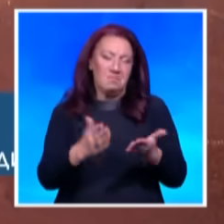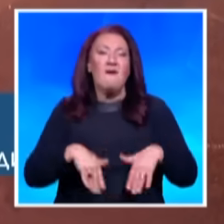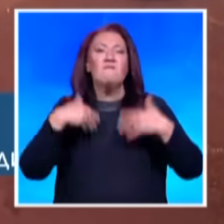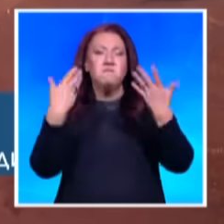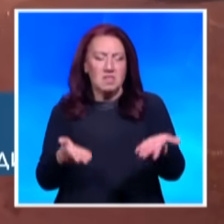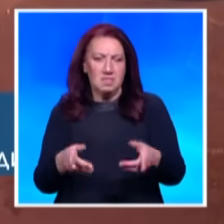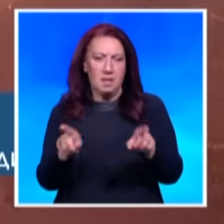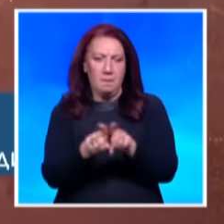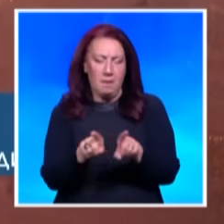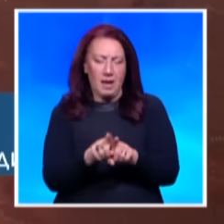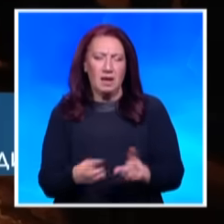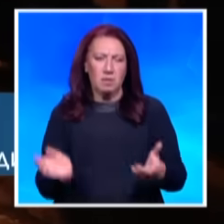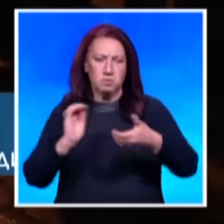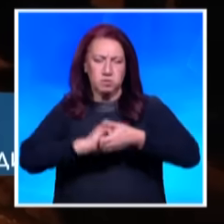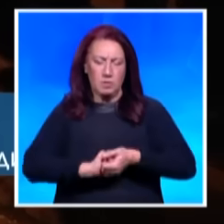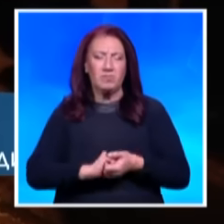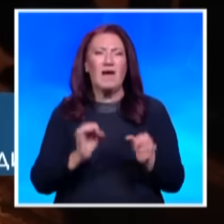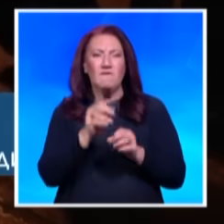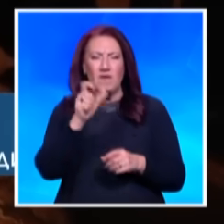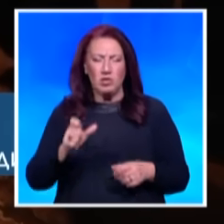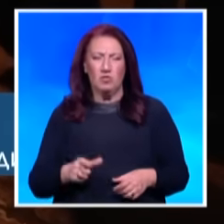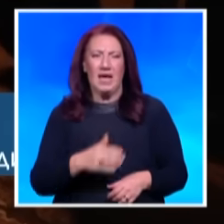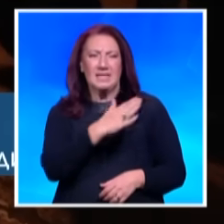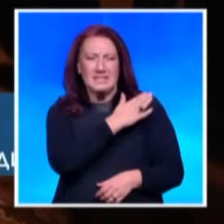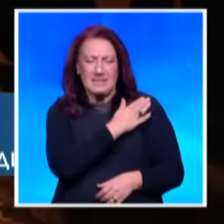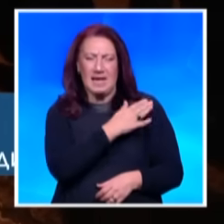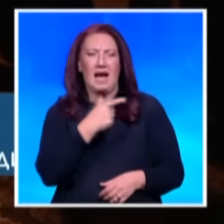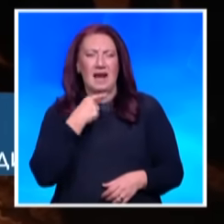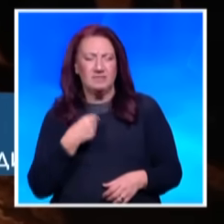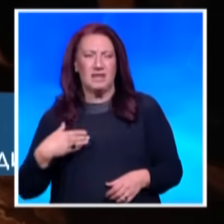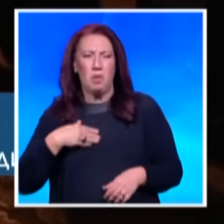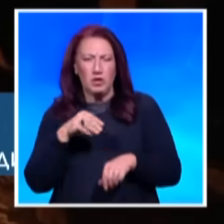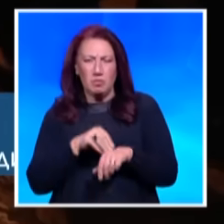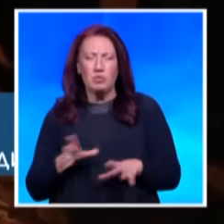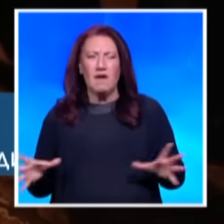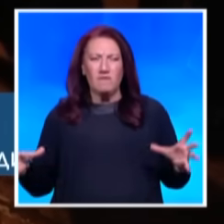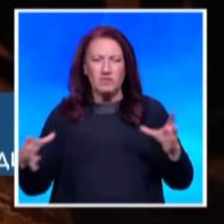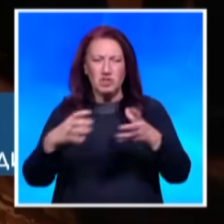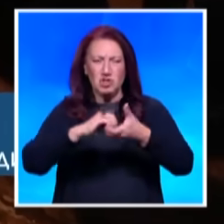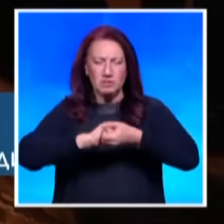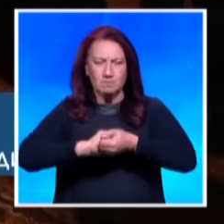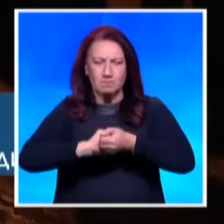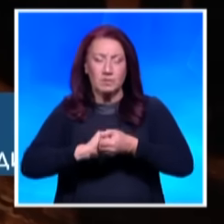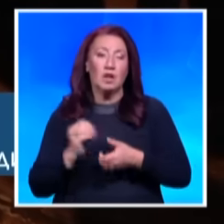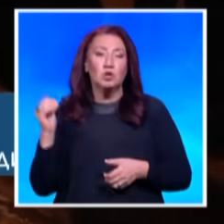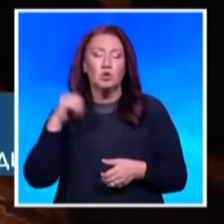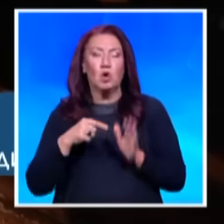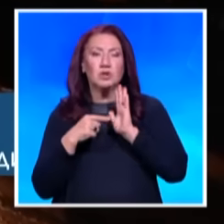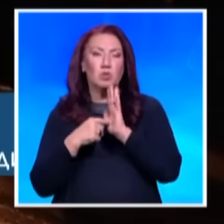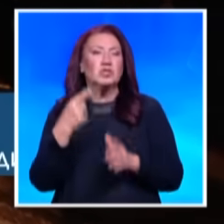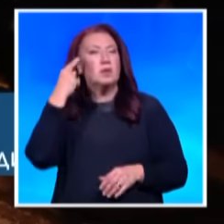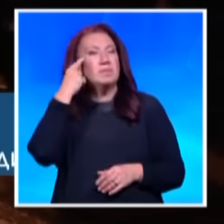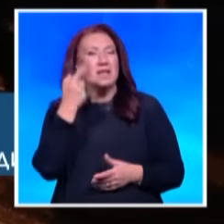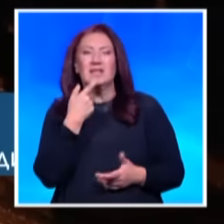между фенове на ЦСКА, Левски, Ботев, Пловдив, отбори от цялата страна, които дойдоха тук, за да покажат своята позиция за